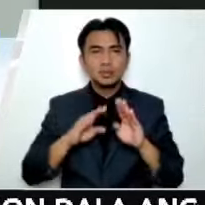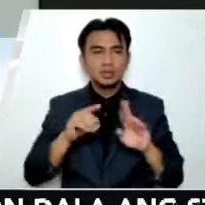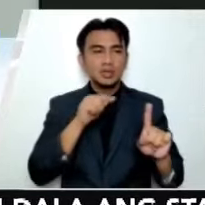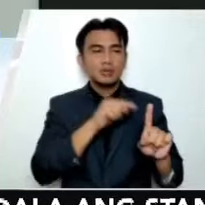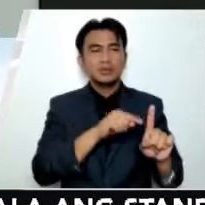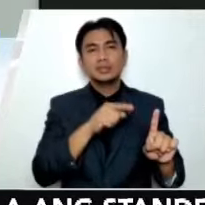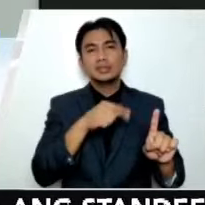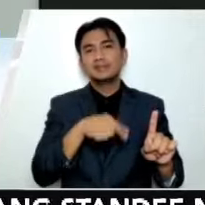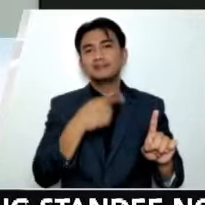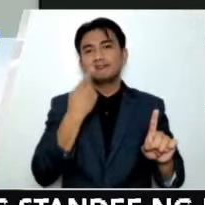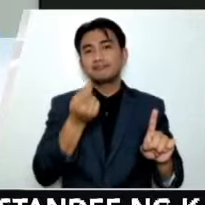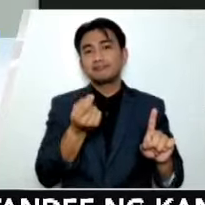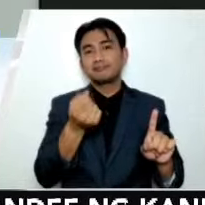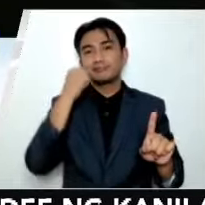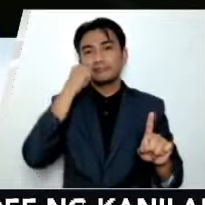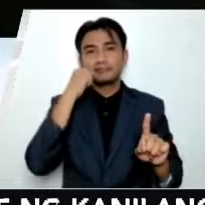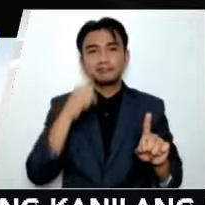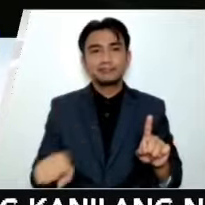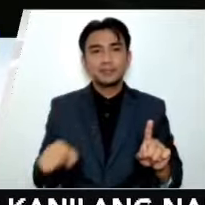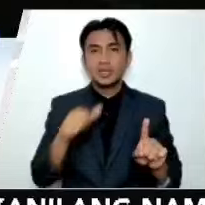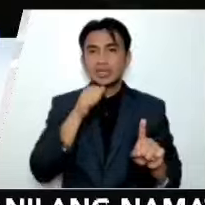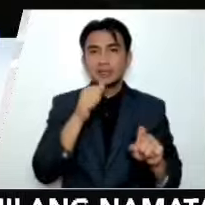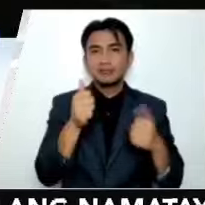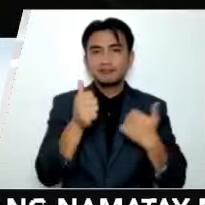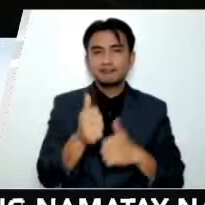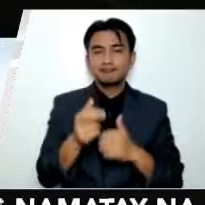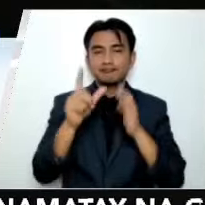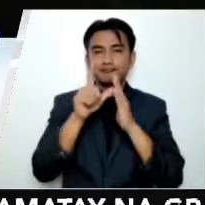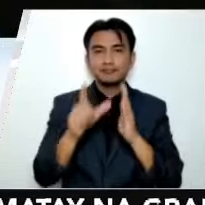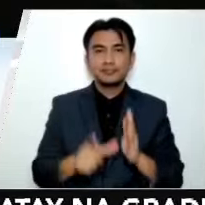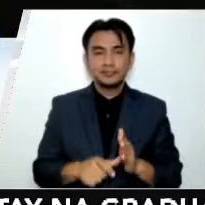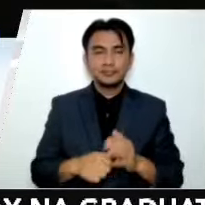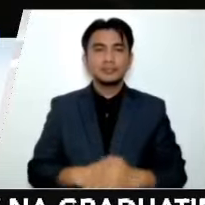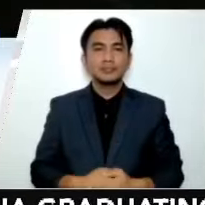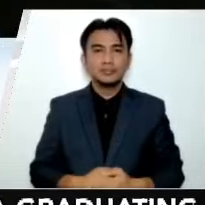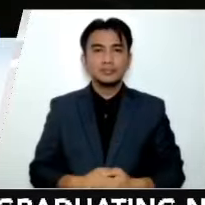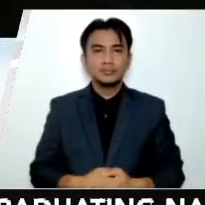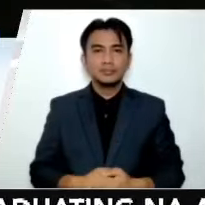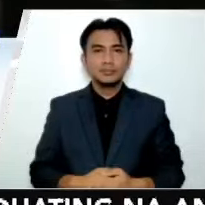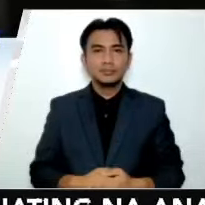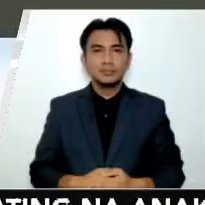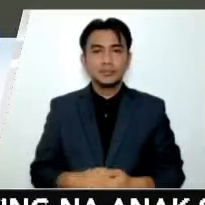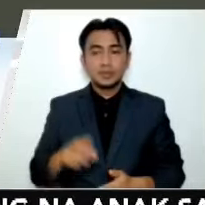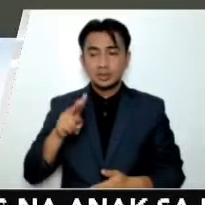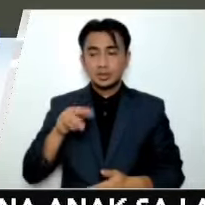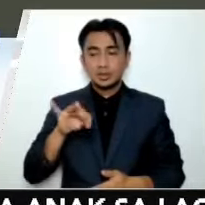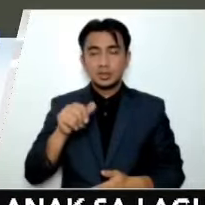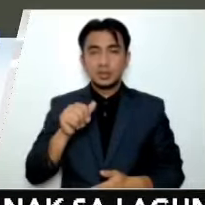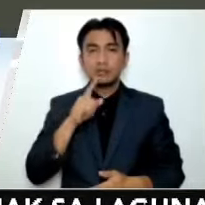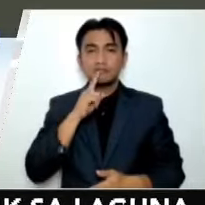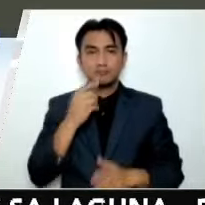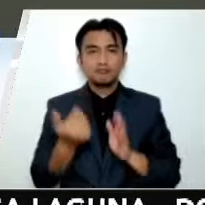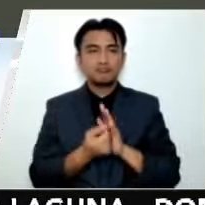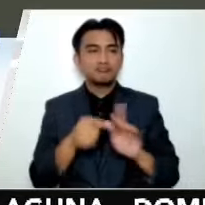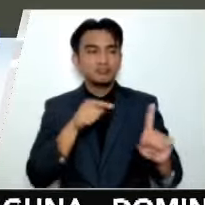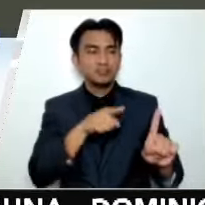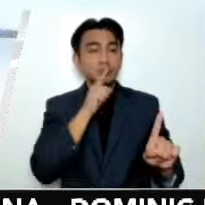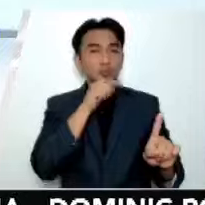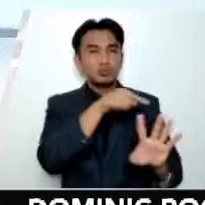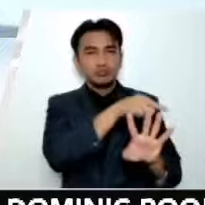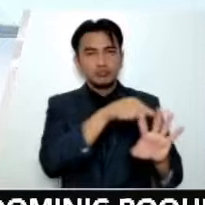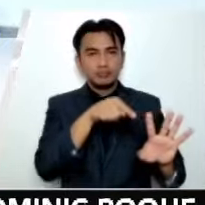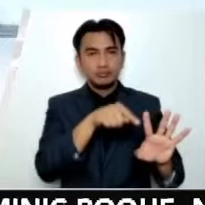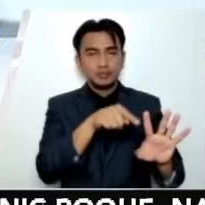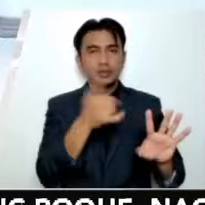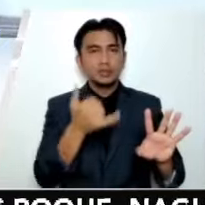ang nag-aabuso. Kinumpirma ng NICA na ahente nga nila ang mga naaresto. Nag-iimbestiga na raw sila at